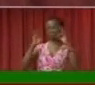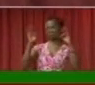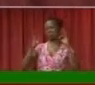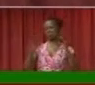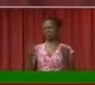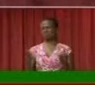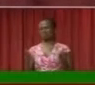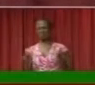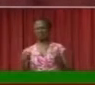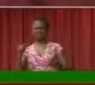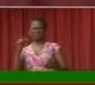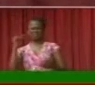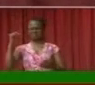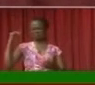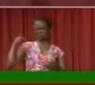père?